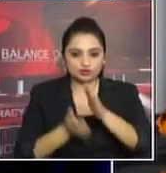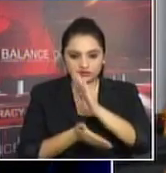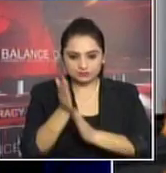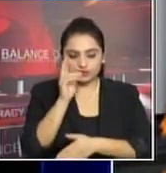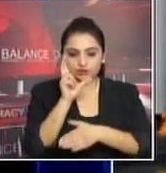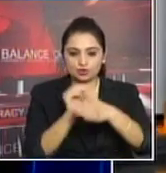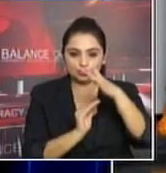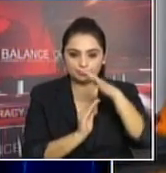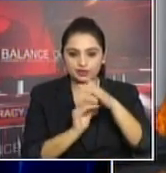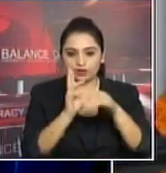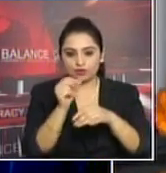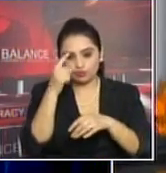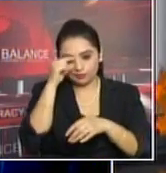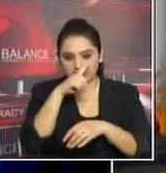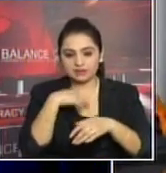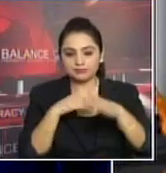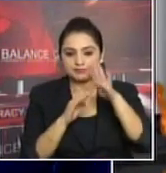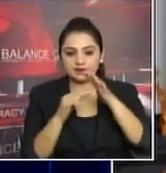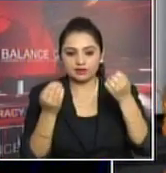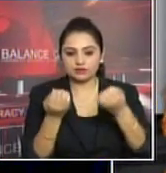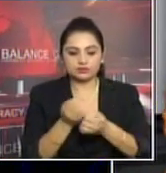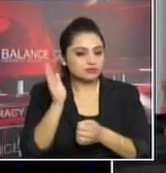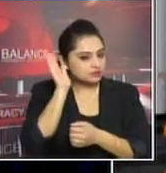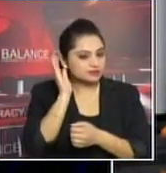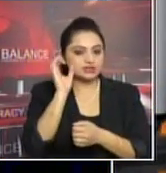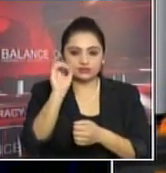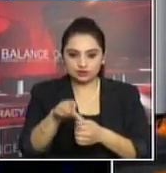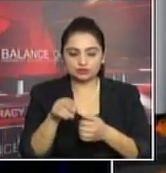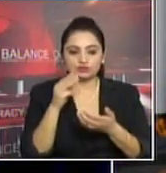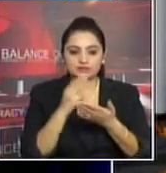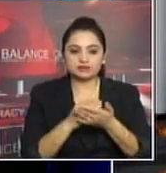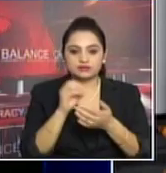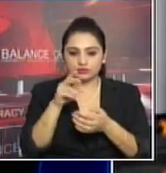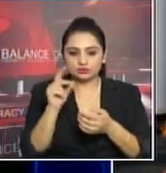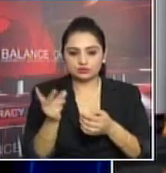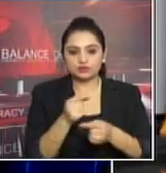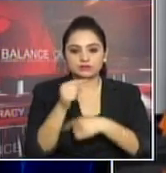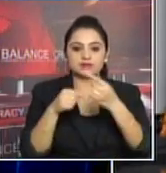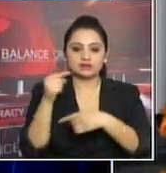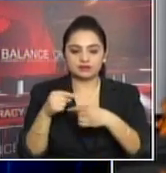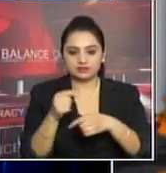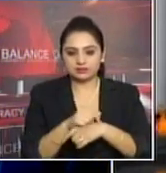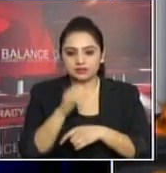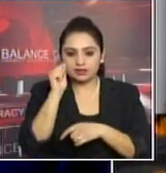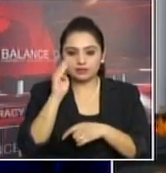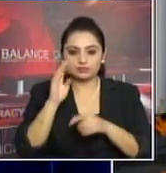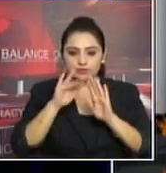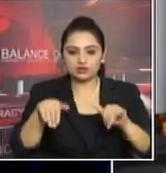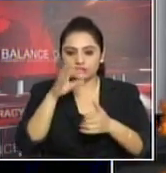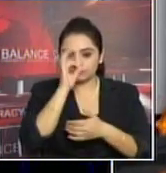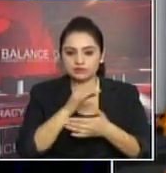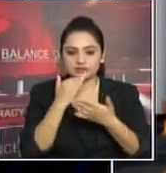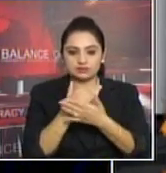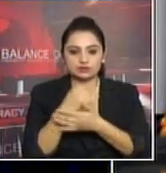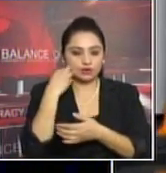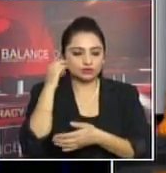हट न्युज एक्सप्रेस, नो ब्रेक नो एड। हामी ब्रेक लिँदैनौँ, समाचार मात्र दिन्छौँ तीव्र गतिमा। एबिसी न्युजको फरक र